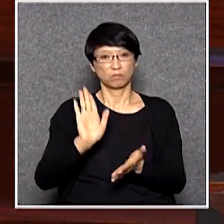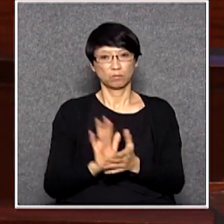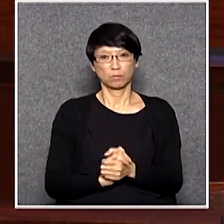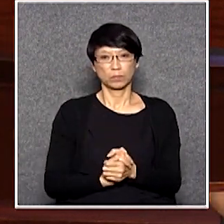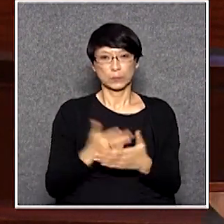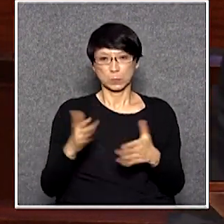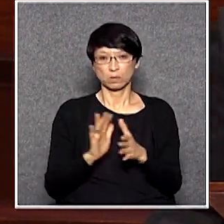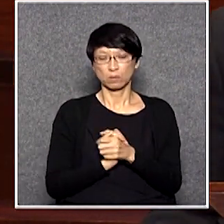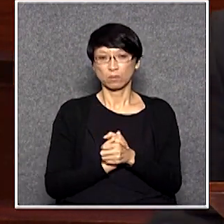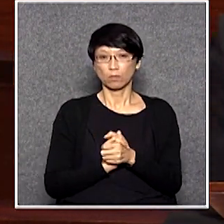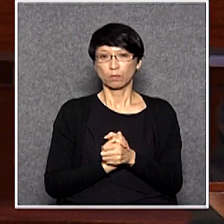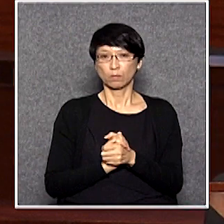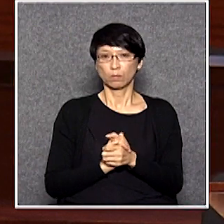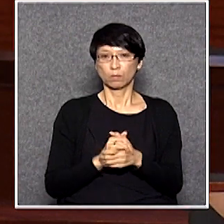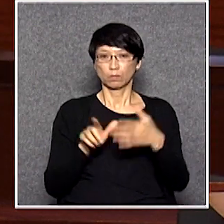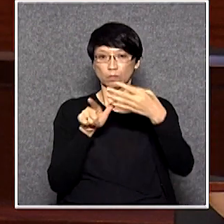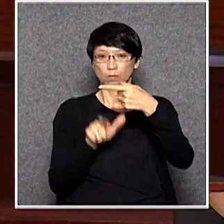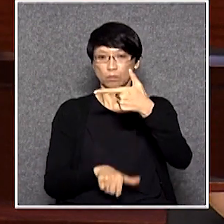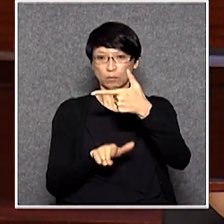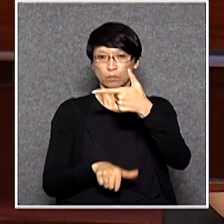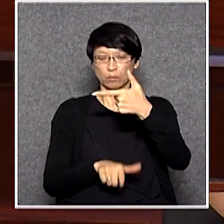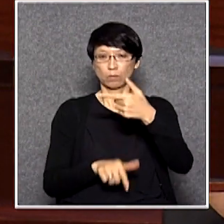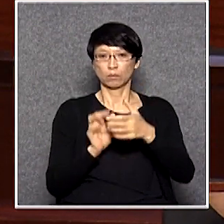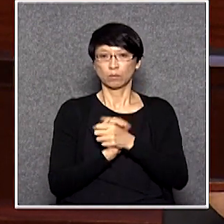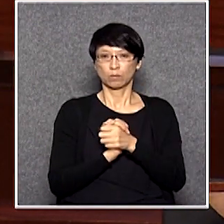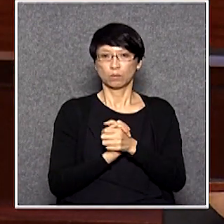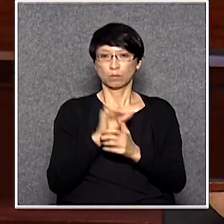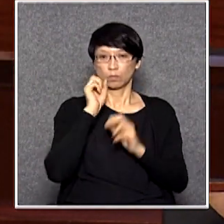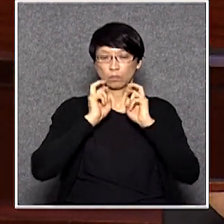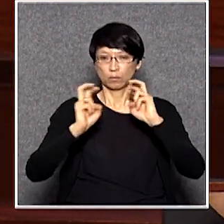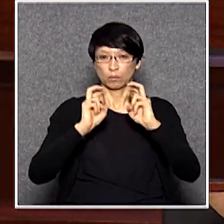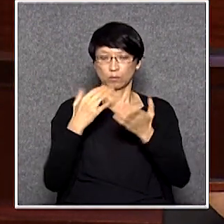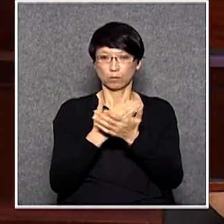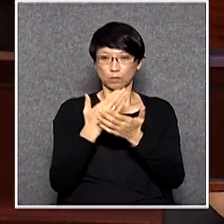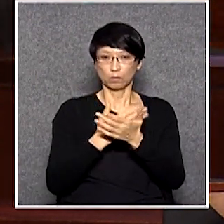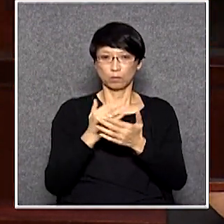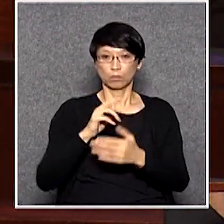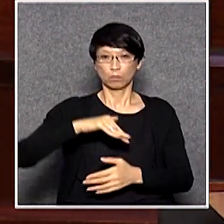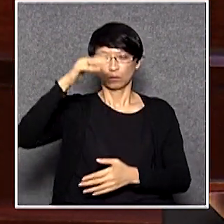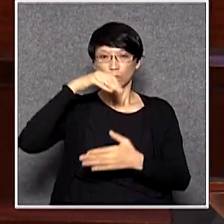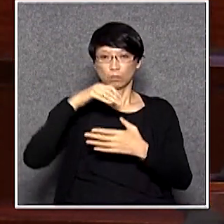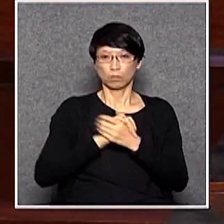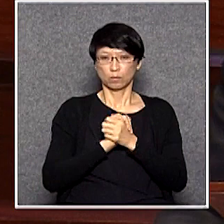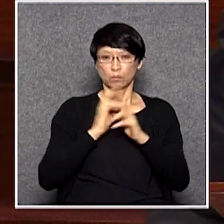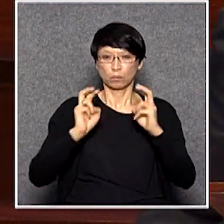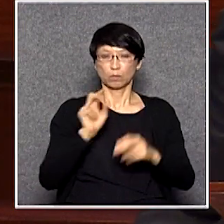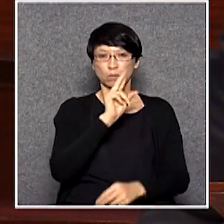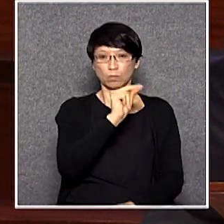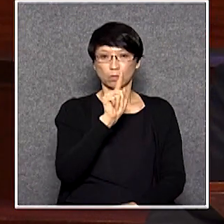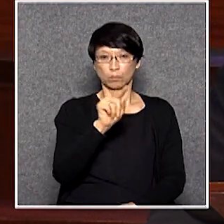住到8月份去年，港鐵評估高鐵造價進一步會增加到715億。